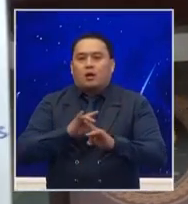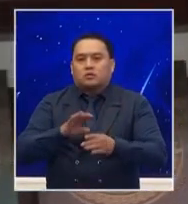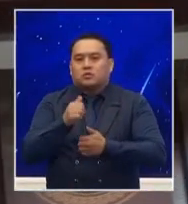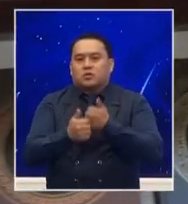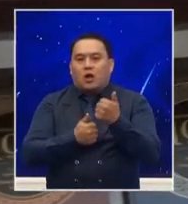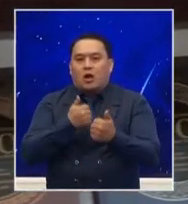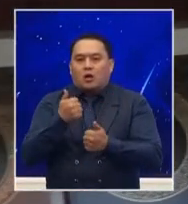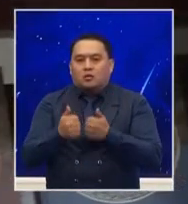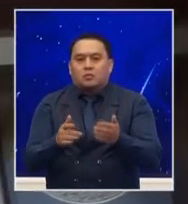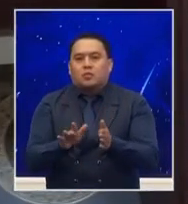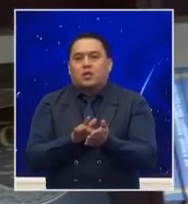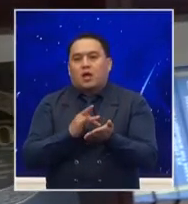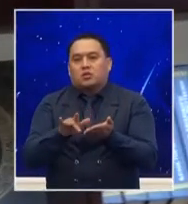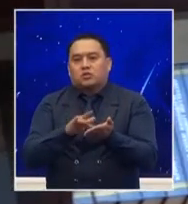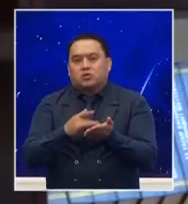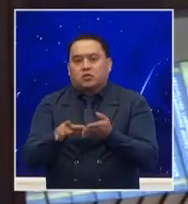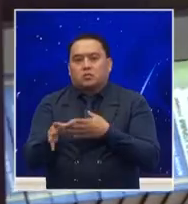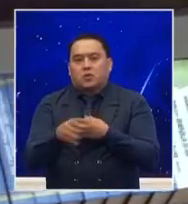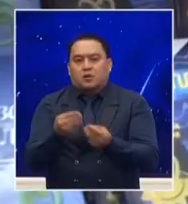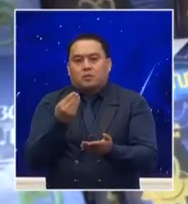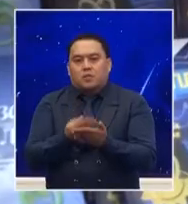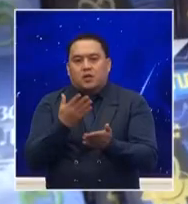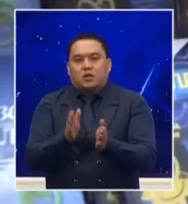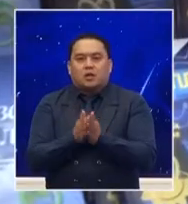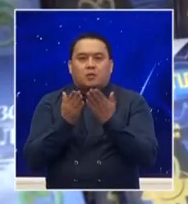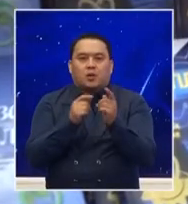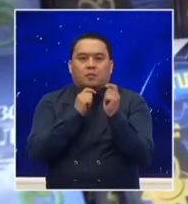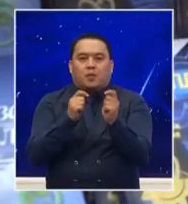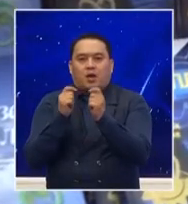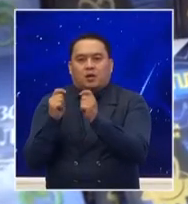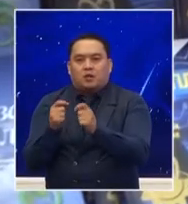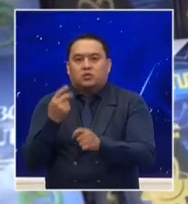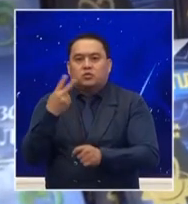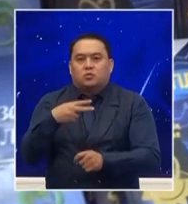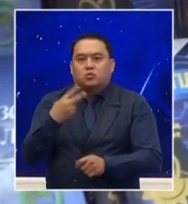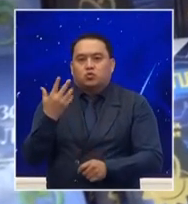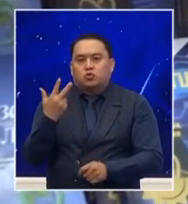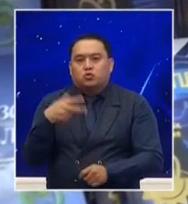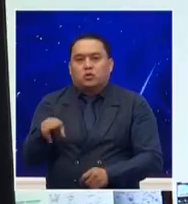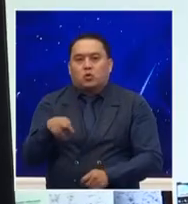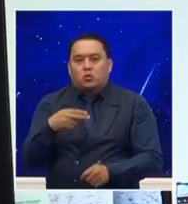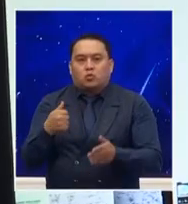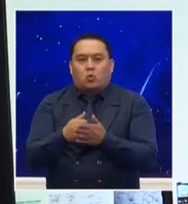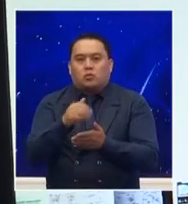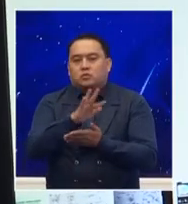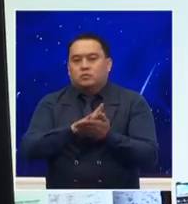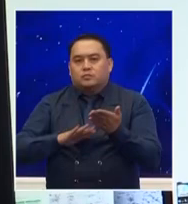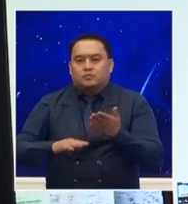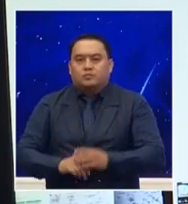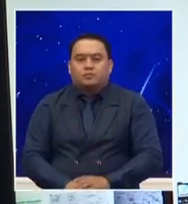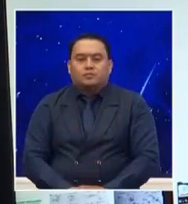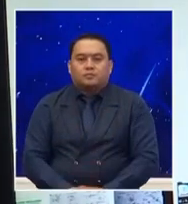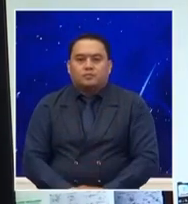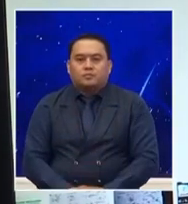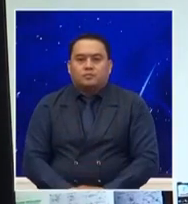сайыс жүлдегерлеріне планшеттермен бірге бағалы кітаптар беріледі. Ал байқау 23 желтоқсанға дейін жалғасады.